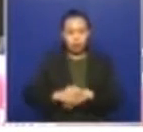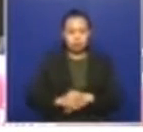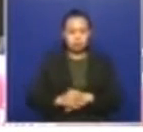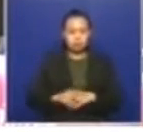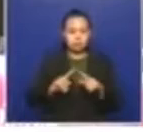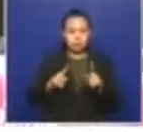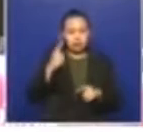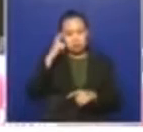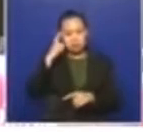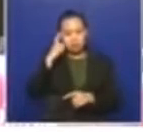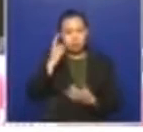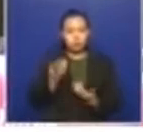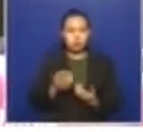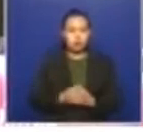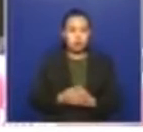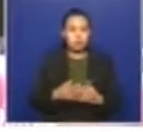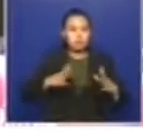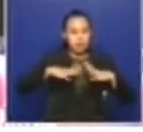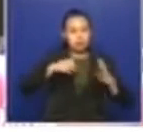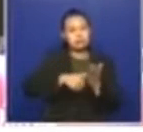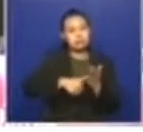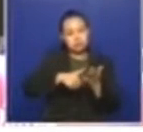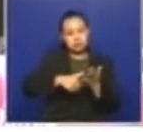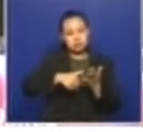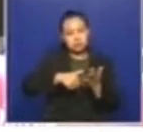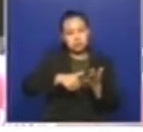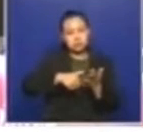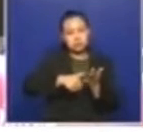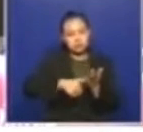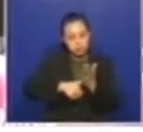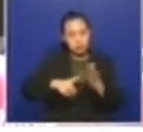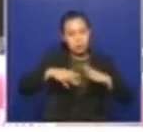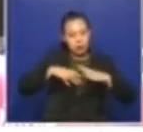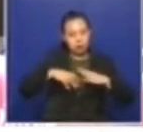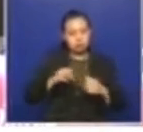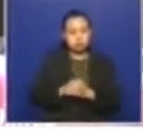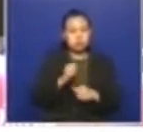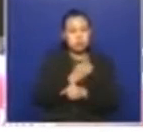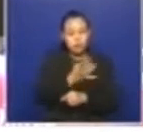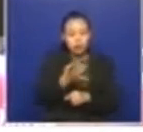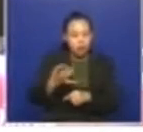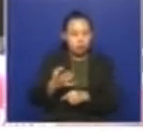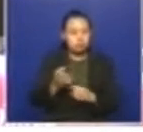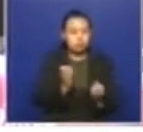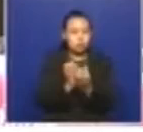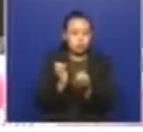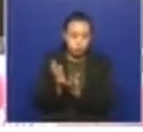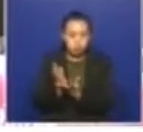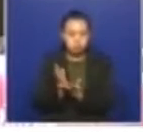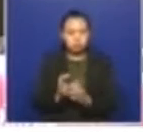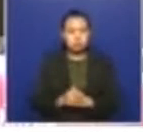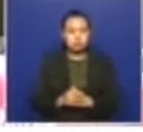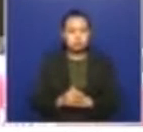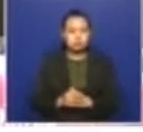ไม่รู้หรอกว่าในการพักหนี้เนี่ยธนาคารพาณิชย์ทำอะไรกับลูกค้าเหล่านี้และที่สำคัญที่สุด